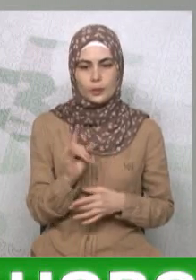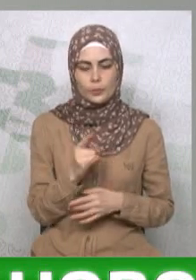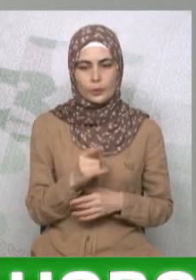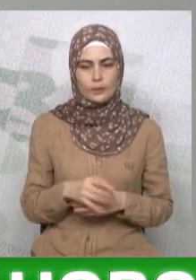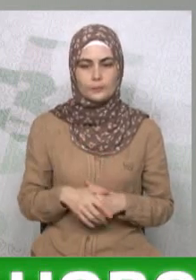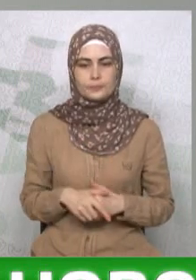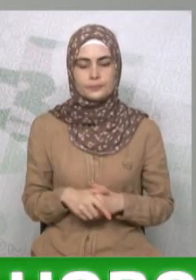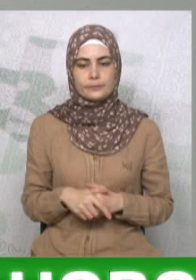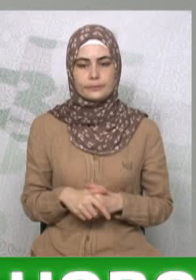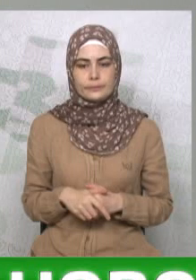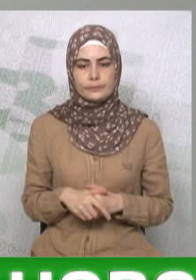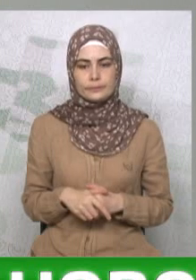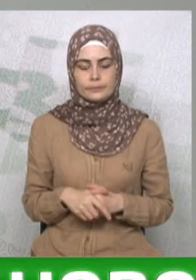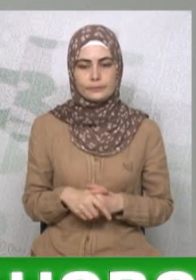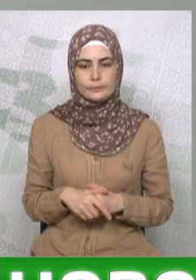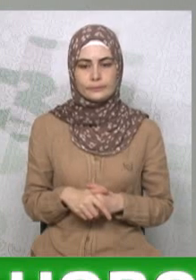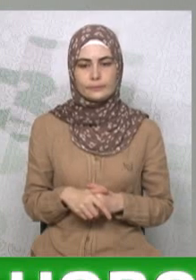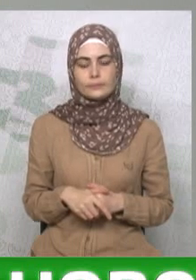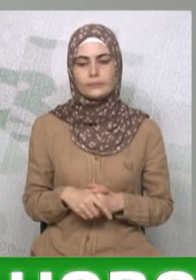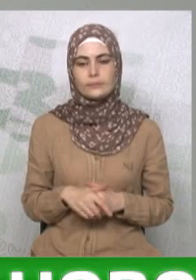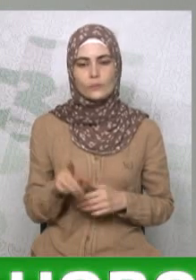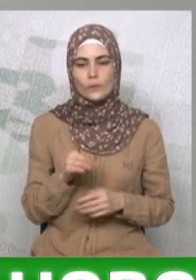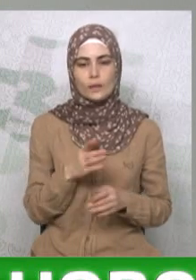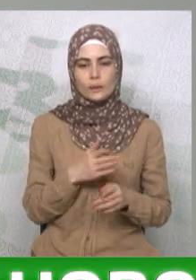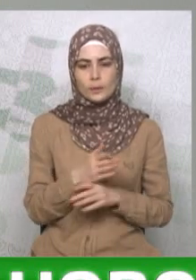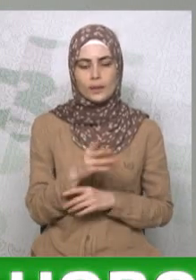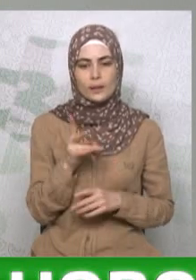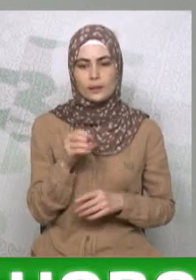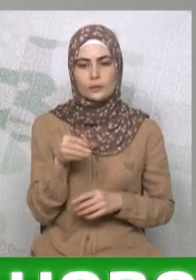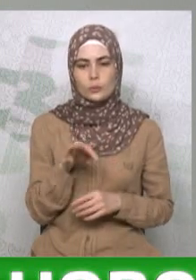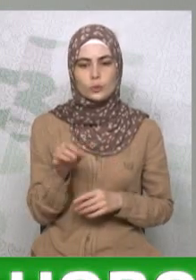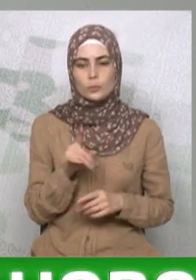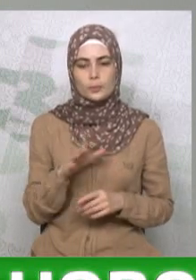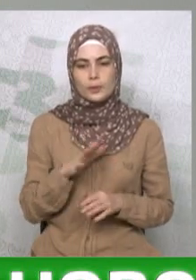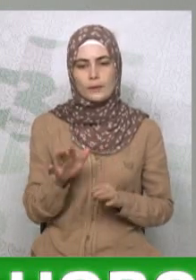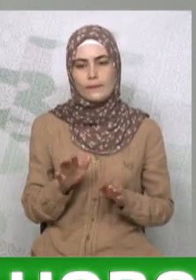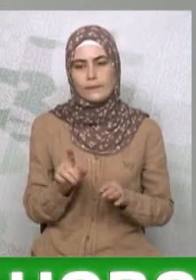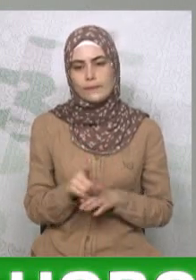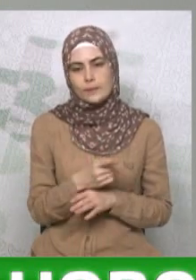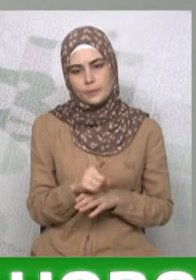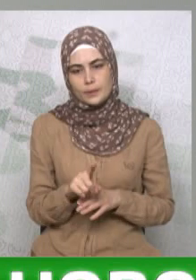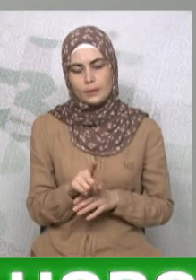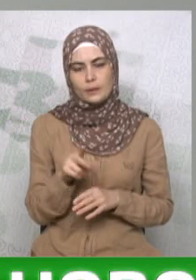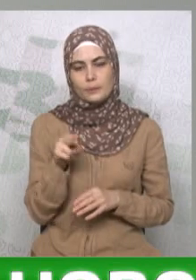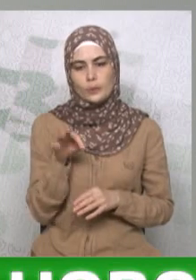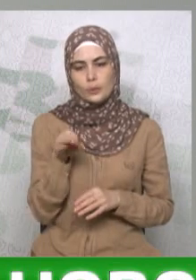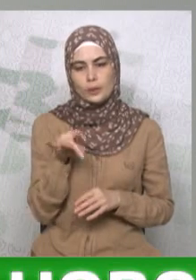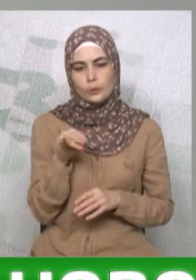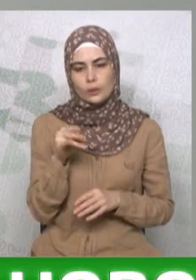шоу или там эстрада, а все-таки направлено на то, чтобы шло воспитание ребенка и патриотическое, и